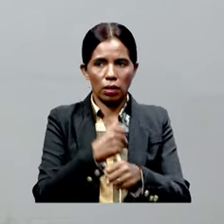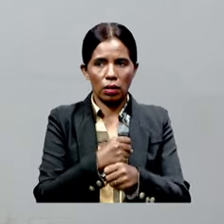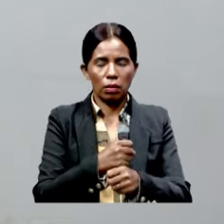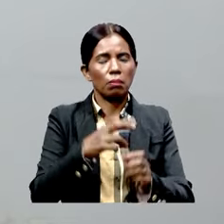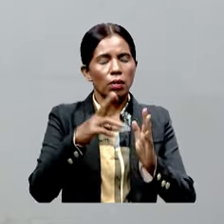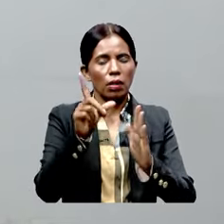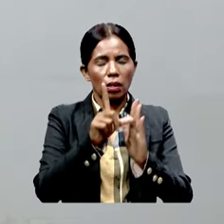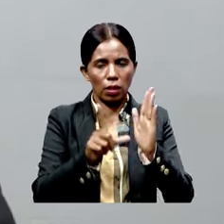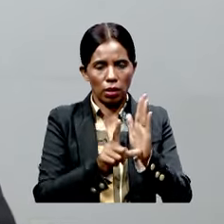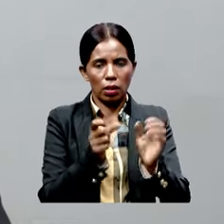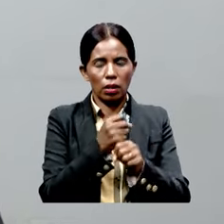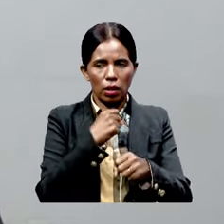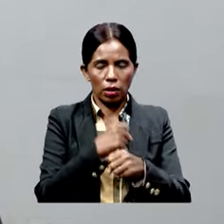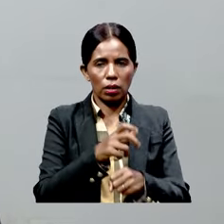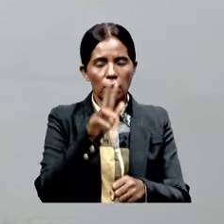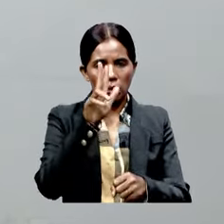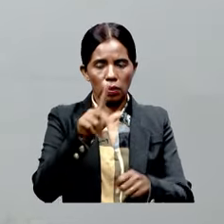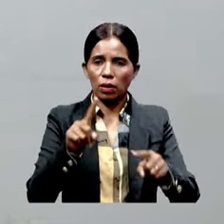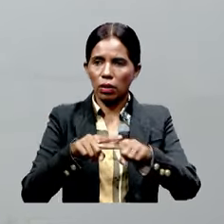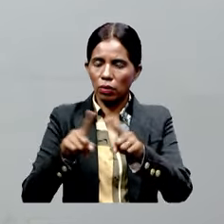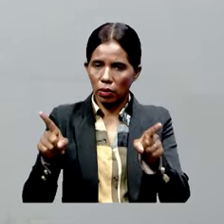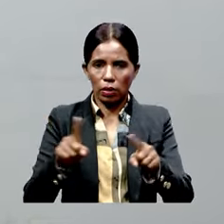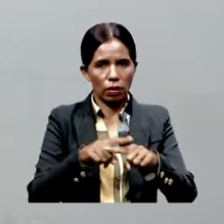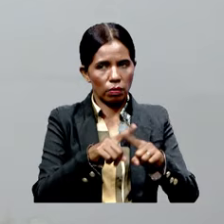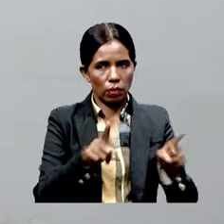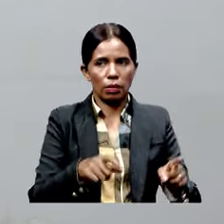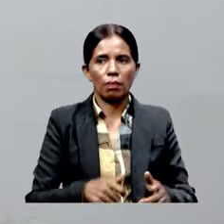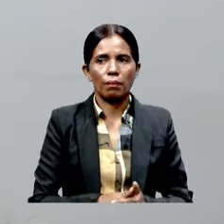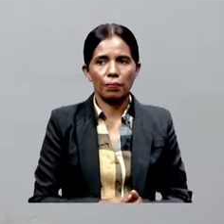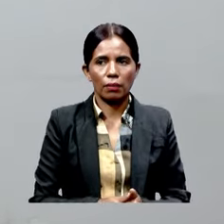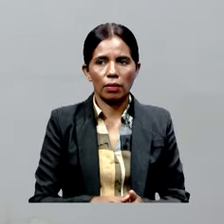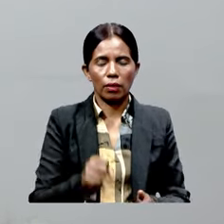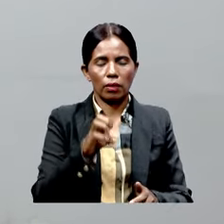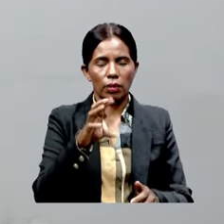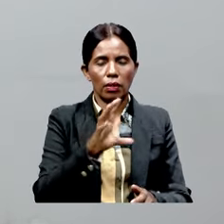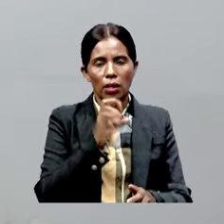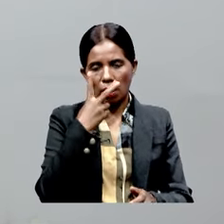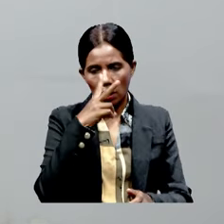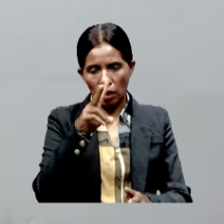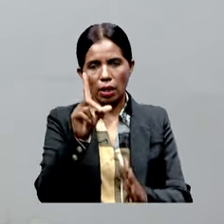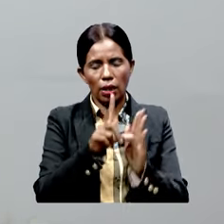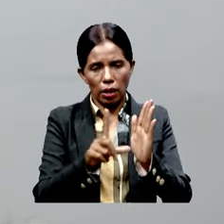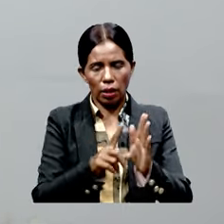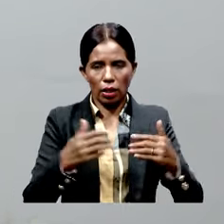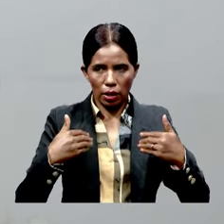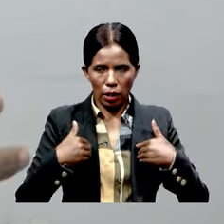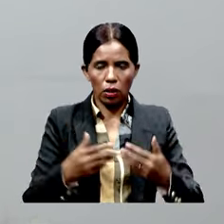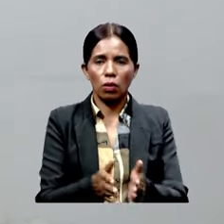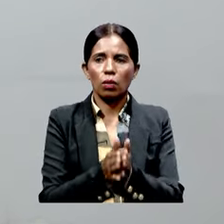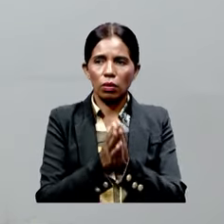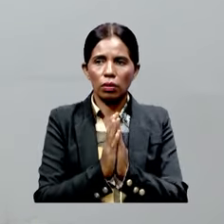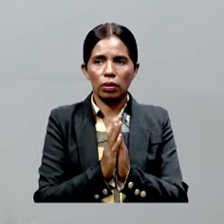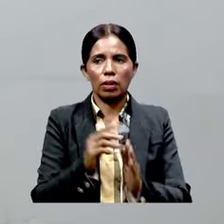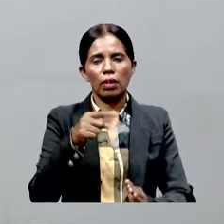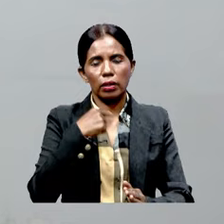regula. Ya tolu ne la hanesa. Tamane maka serve como hare leni ya serve hatete husu. Husu para